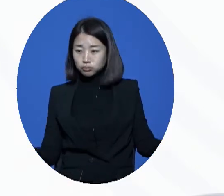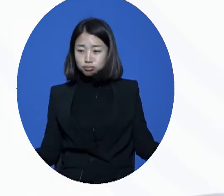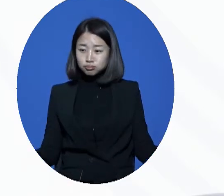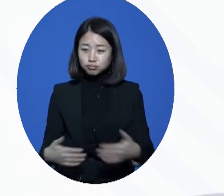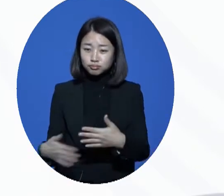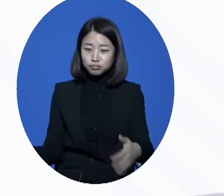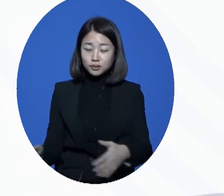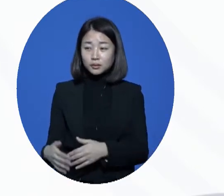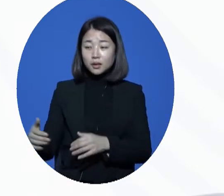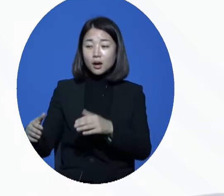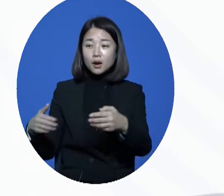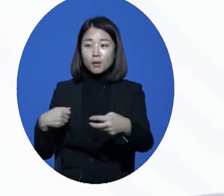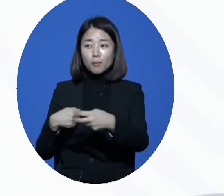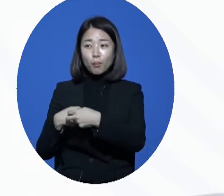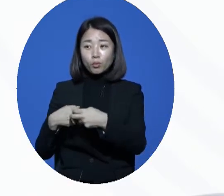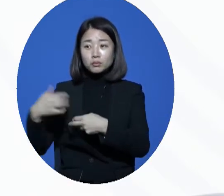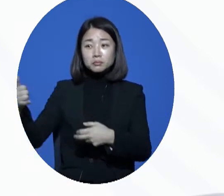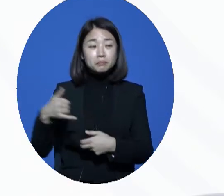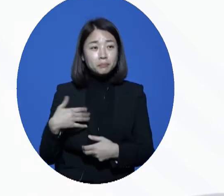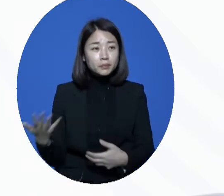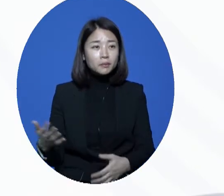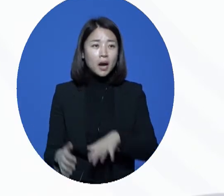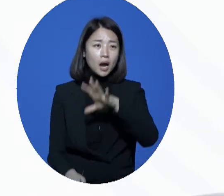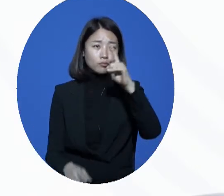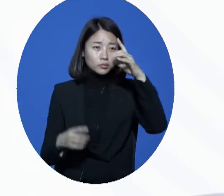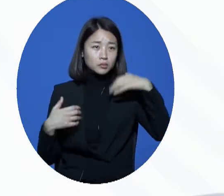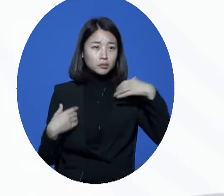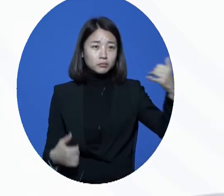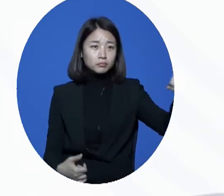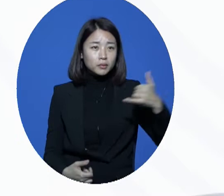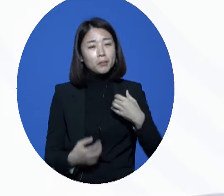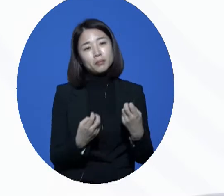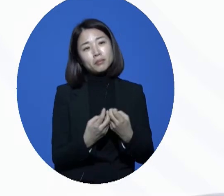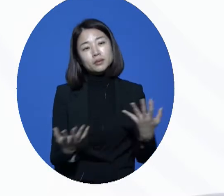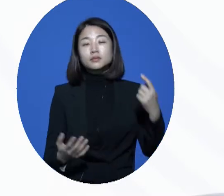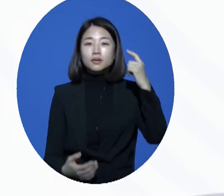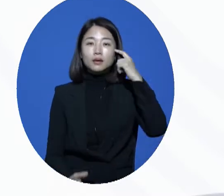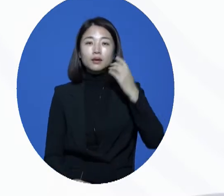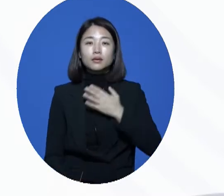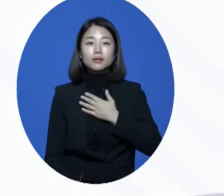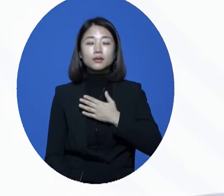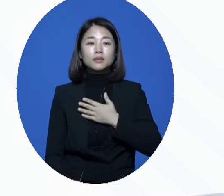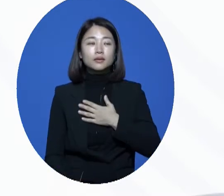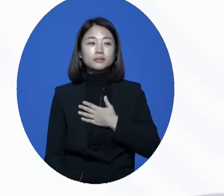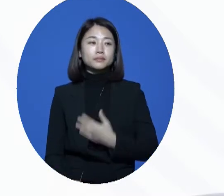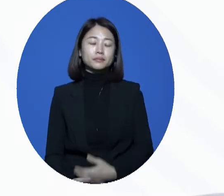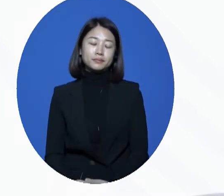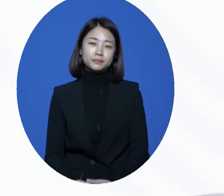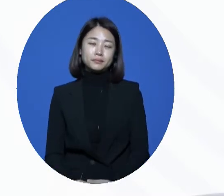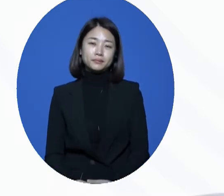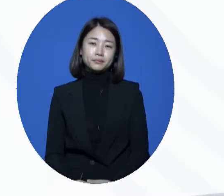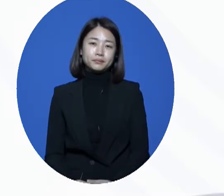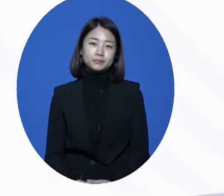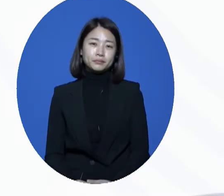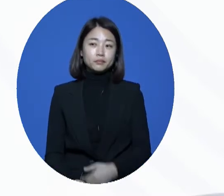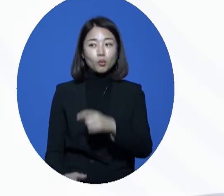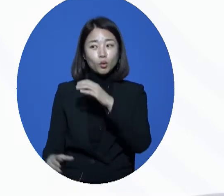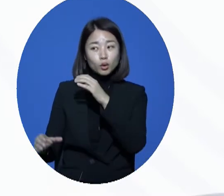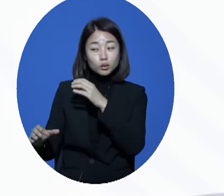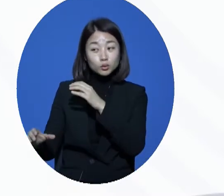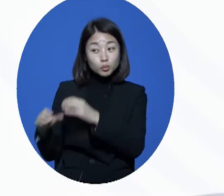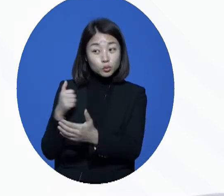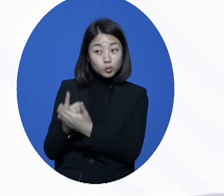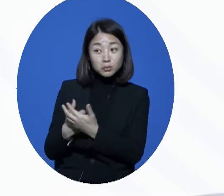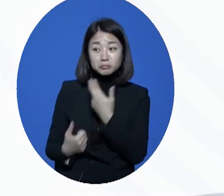없다. 믿었던 보건소나 연락이 가끔 오는 구청마저도 방법이 없구나 라는 생각이 들어서 커뮤니티 케어